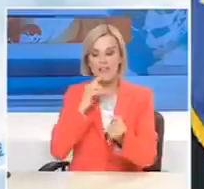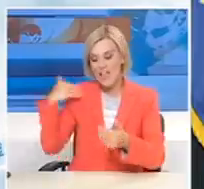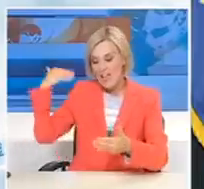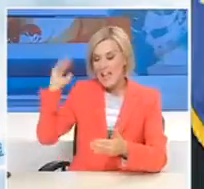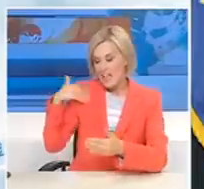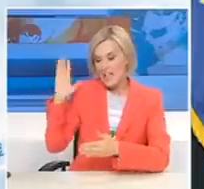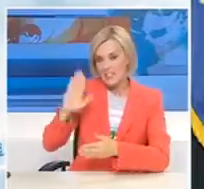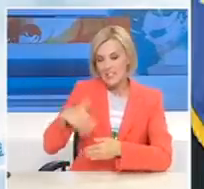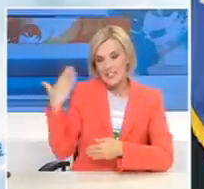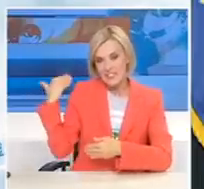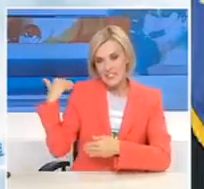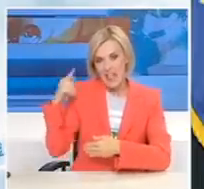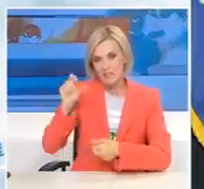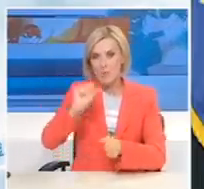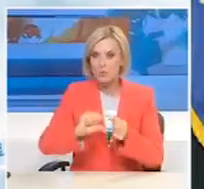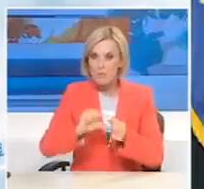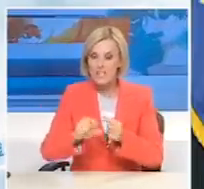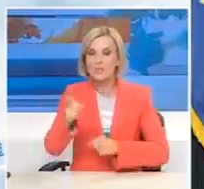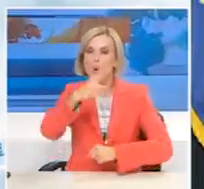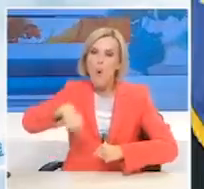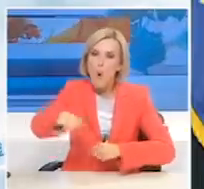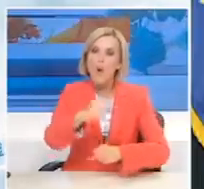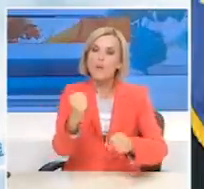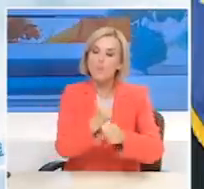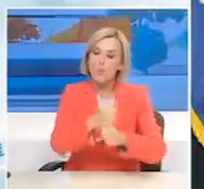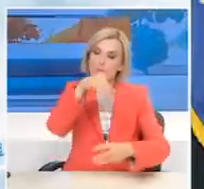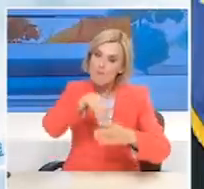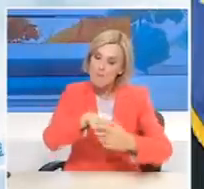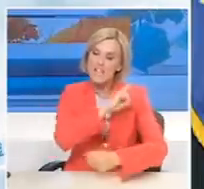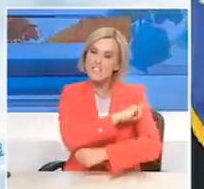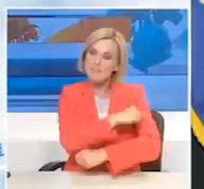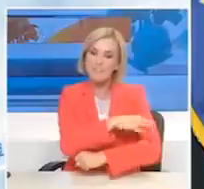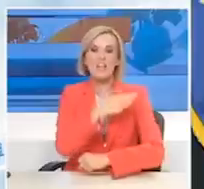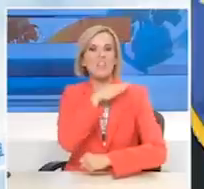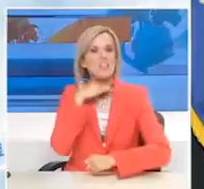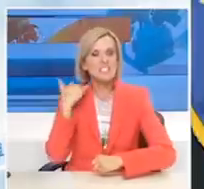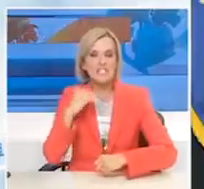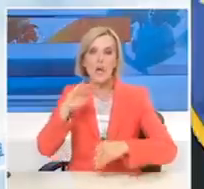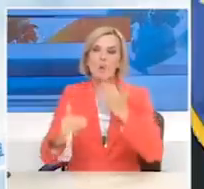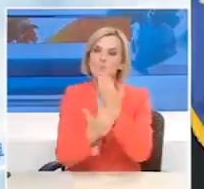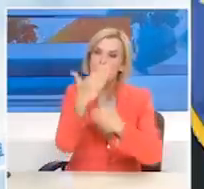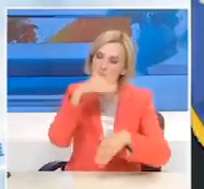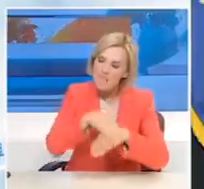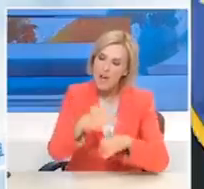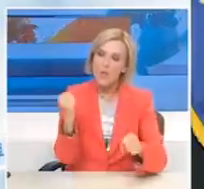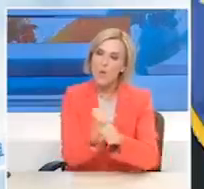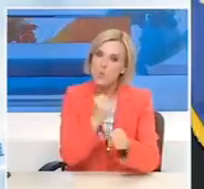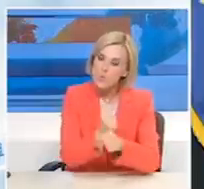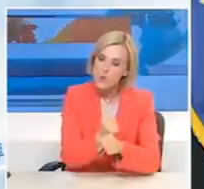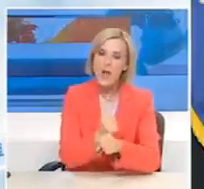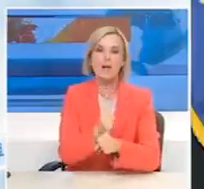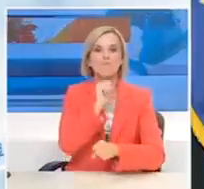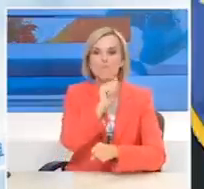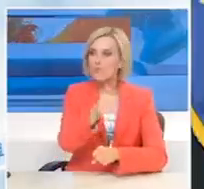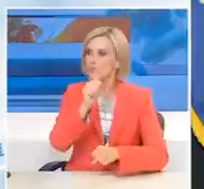το νοσηλευτικό και το ιατρικό προσωπικό βρίσκεται στην πρώτη γραμμή και με την αυταπάρνηση και την ετοιμότητα που έχει συμβάλει αποφασιστικά στα